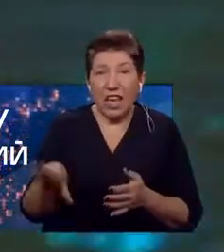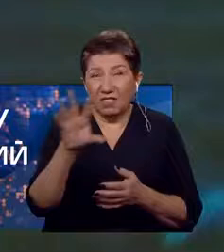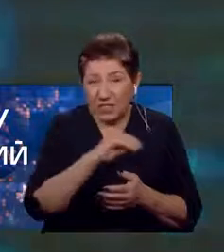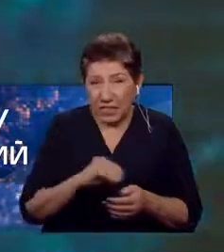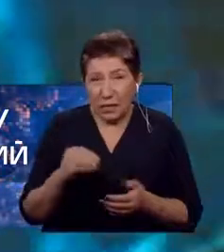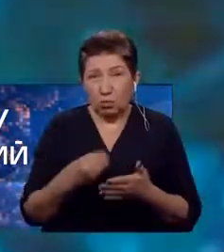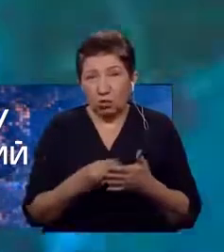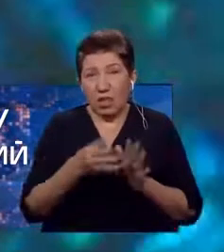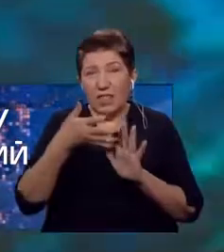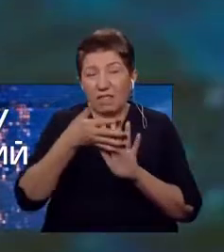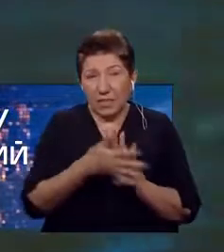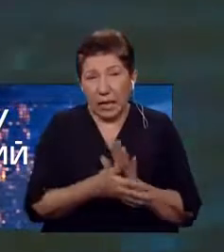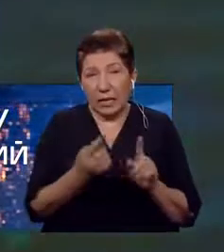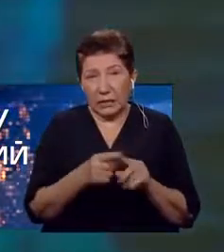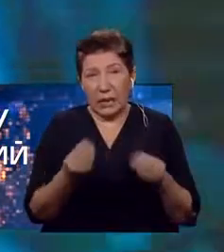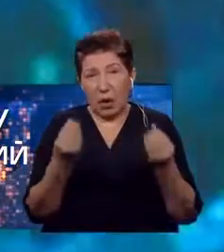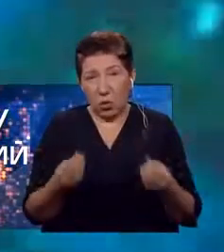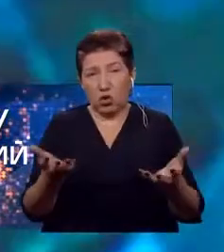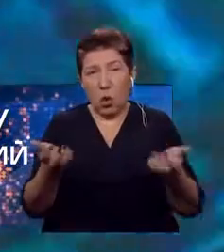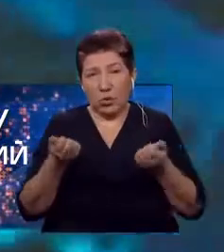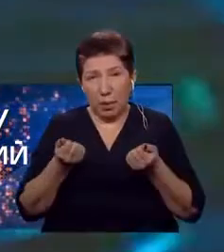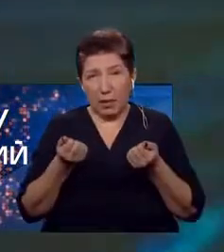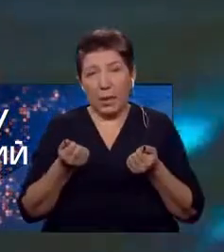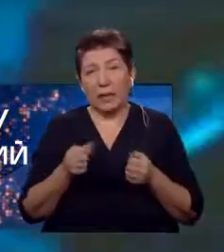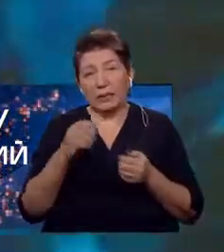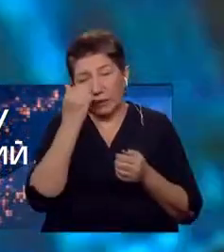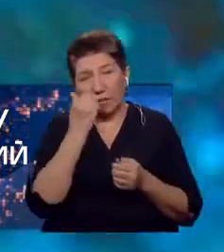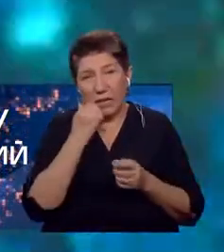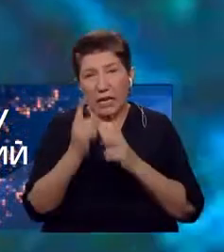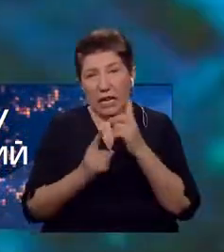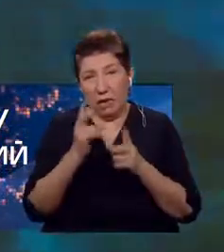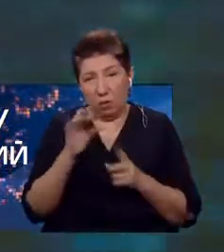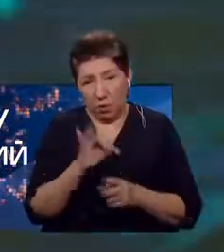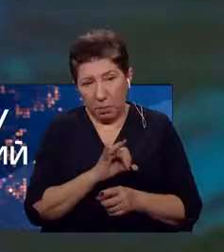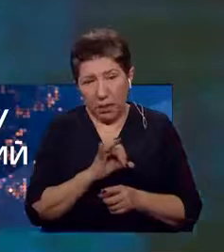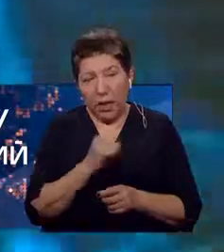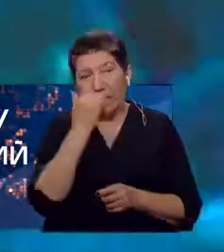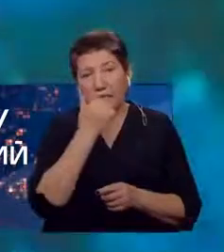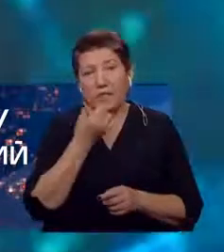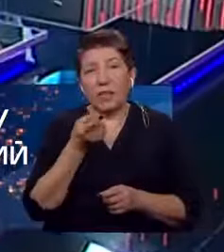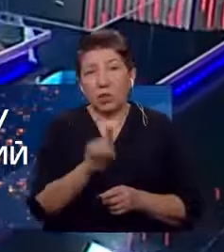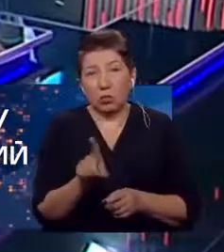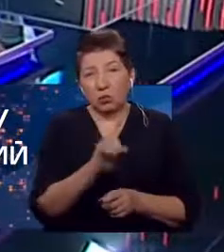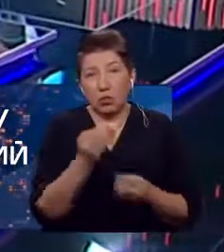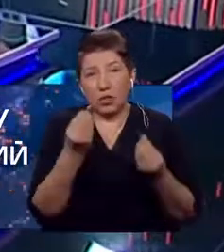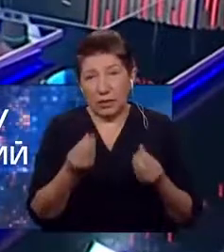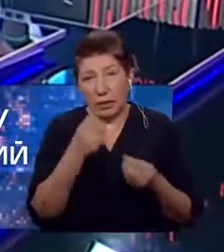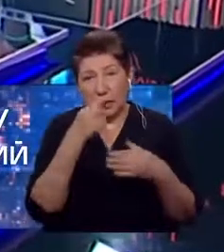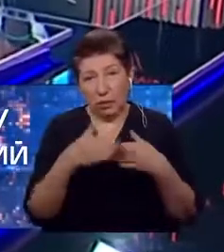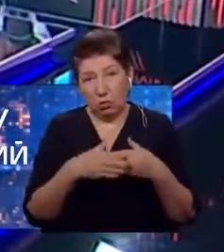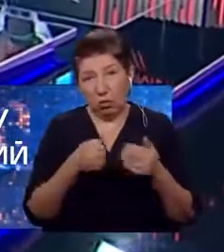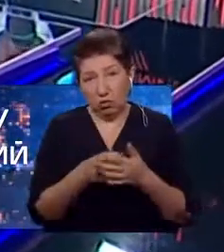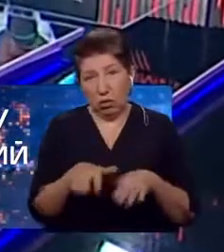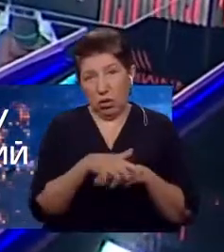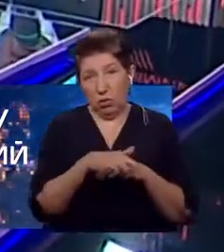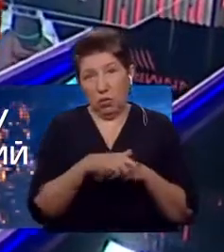бюджетних витрат – це гроші, отримані саме завдяки реформі, саме завдяки тому, що ціни наблизилися до